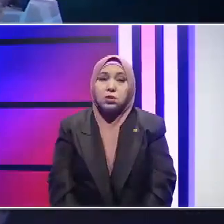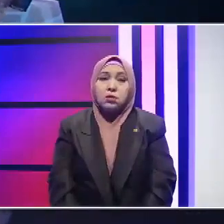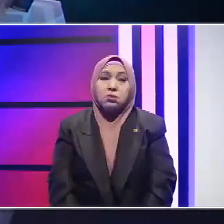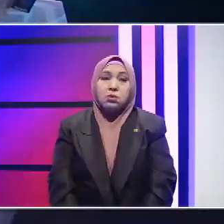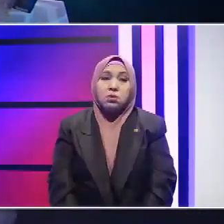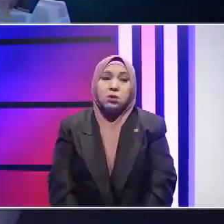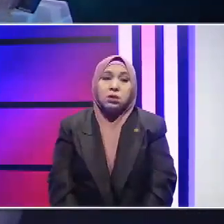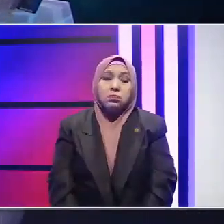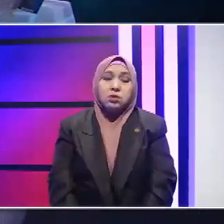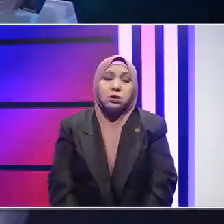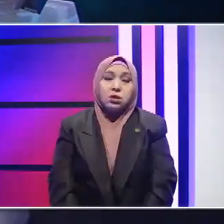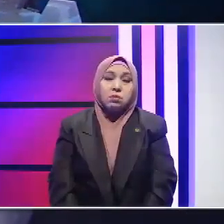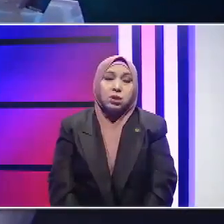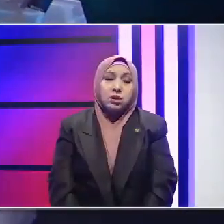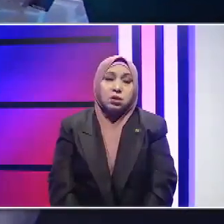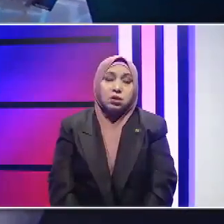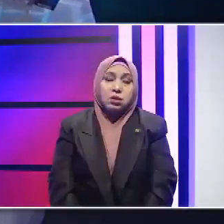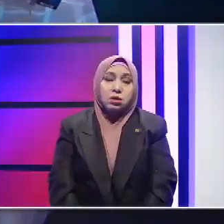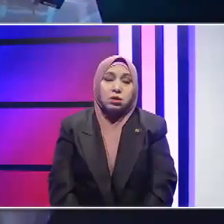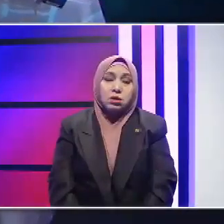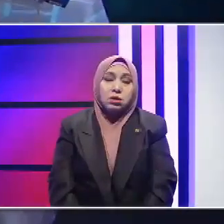الله